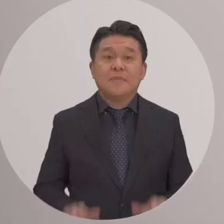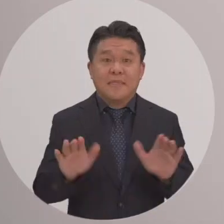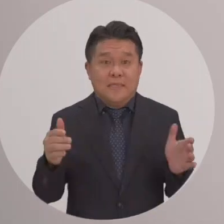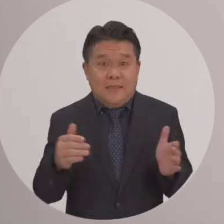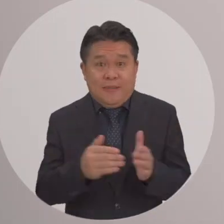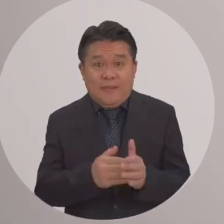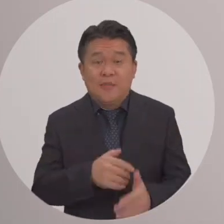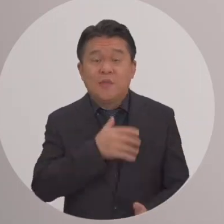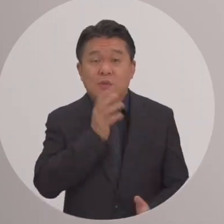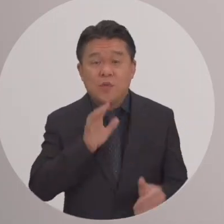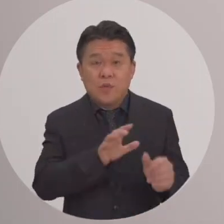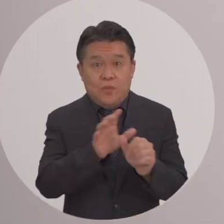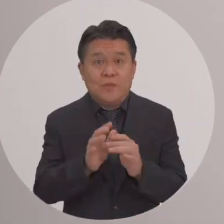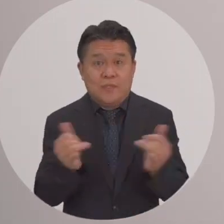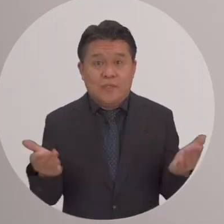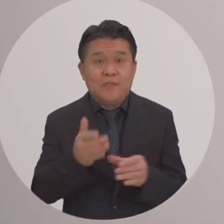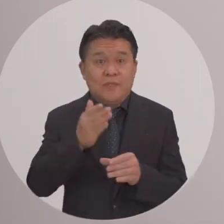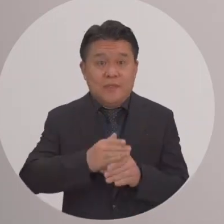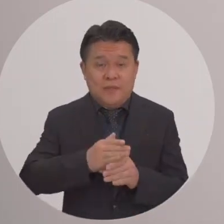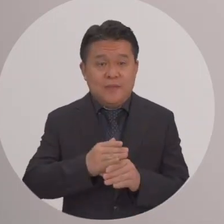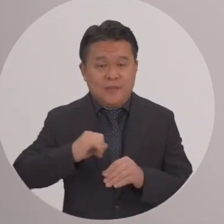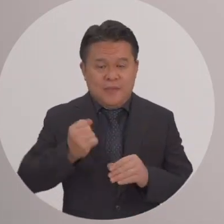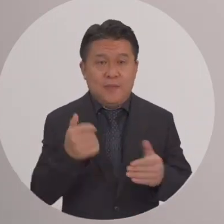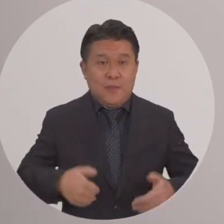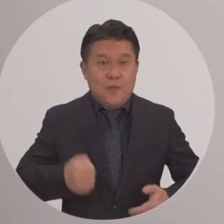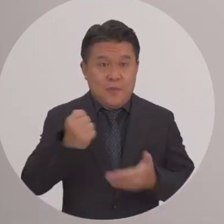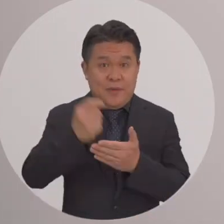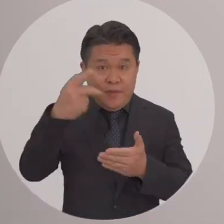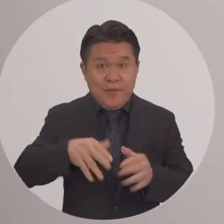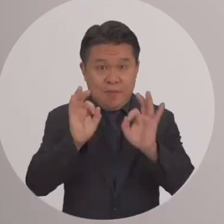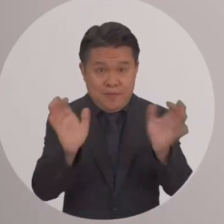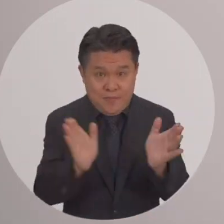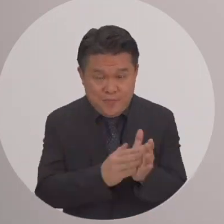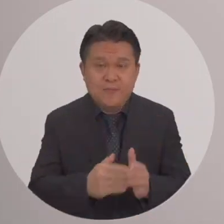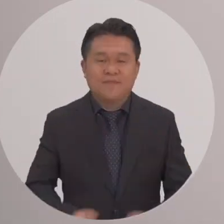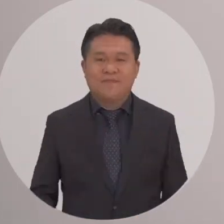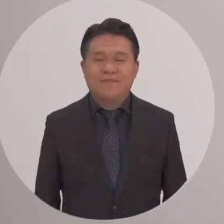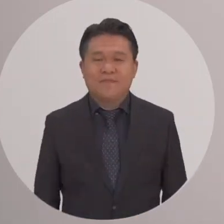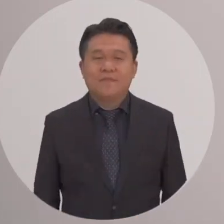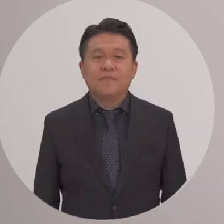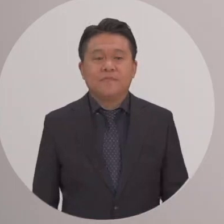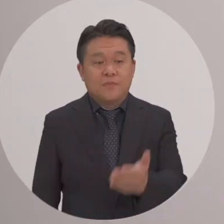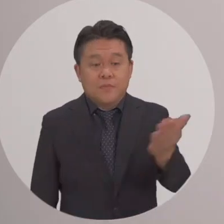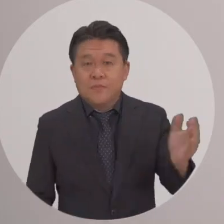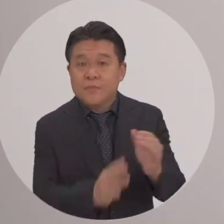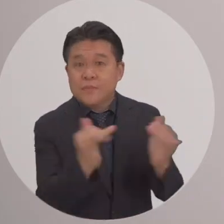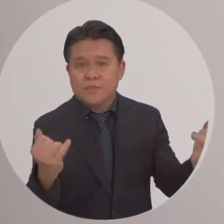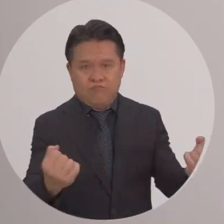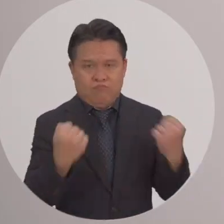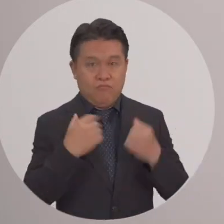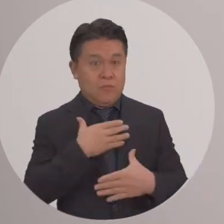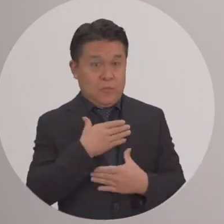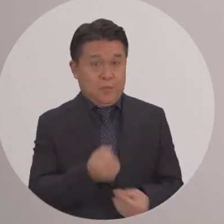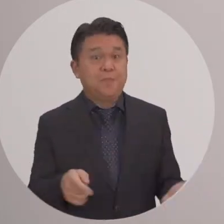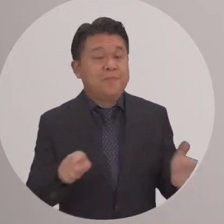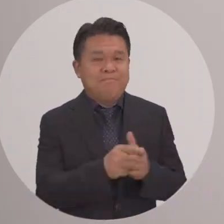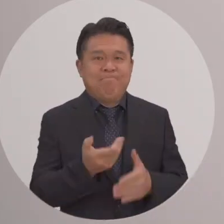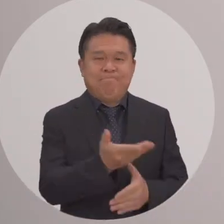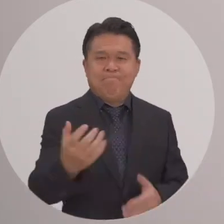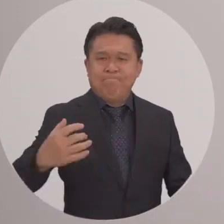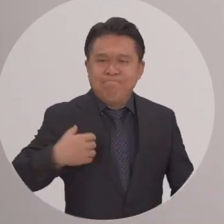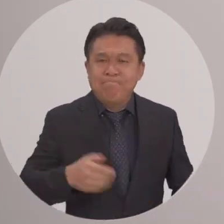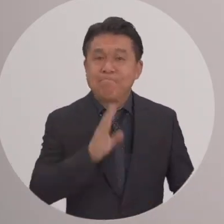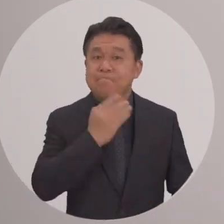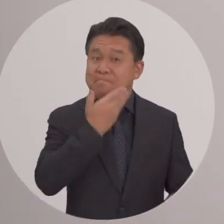지금까지 요양보호사로 근무하며 지켜야 하는 규칙에 대해 살펴보았습니다. 대상자들의 건강과 안전을 위한